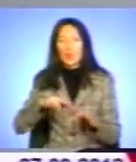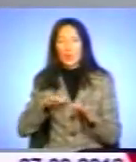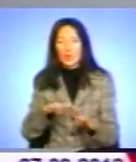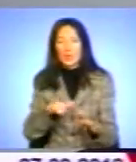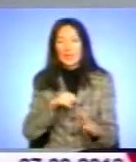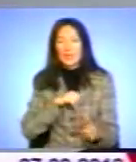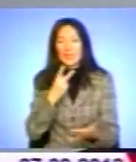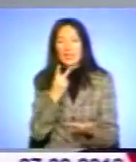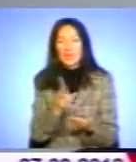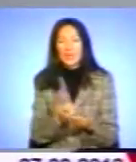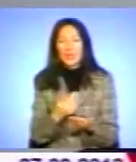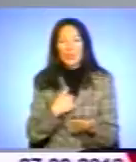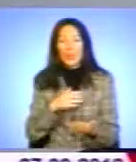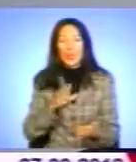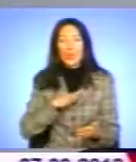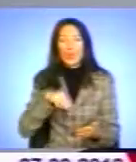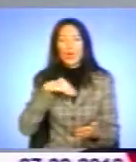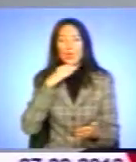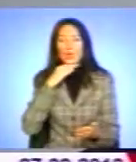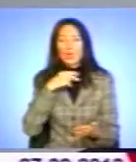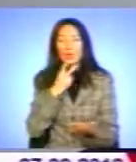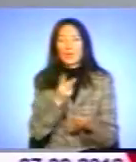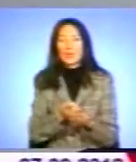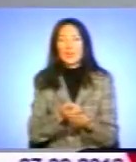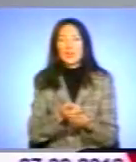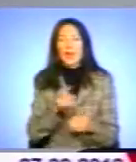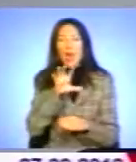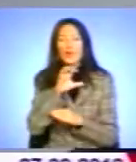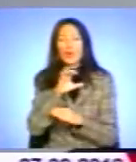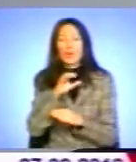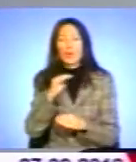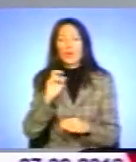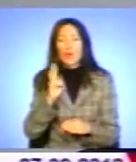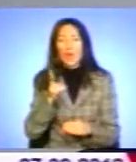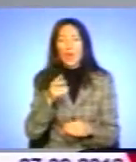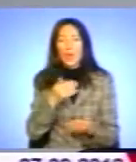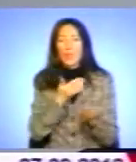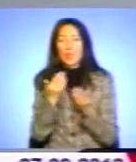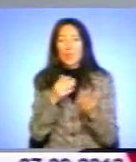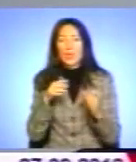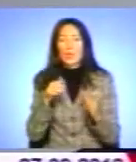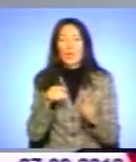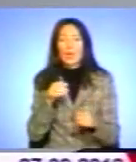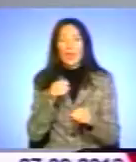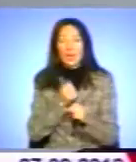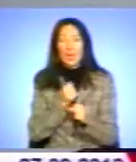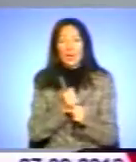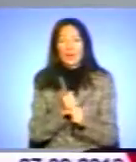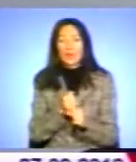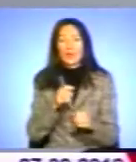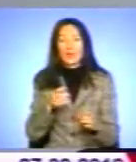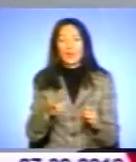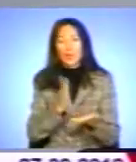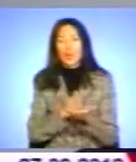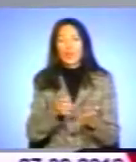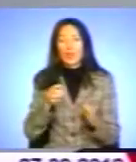дивився, в принципі, мені було достатньо подивитися на фотоапарат ФКД, прочитати принцип його дії, і вже виходячи з цієї інформації, я вже